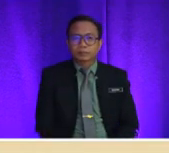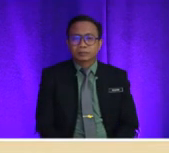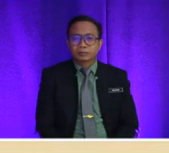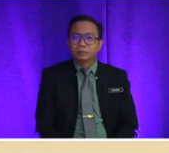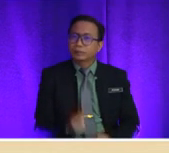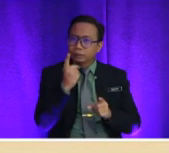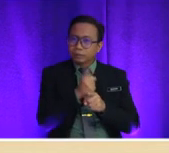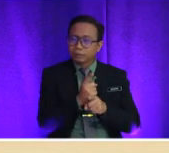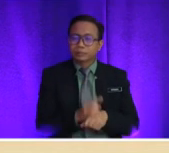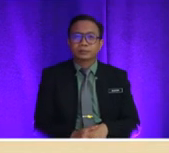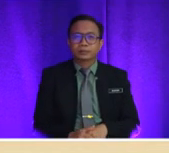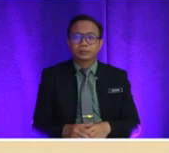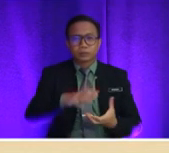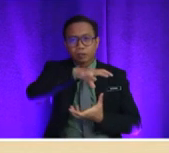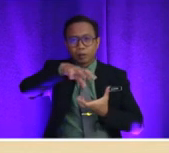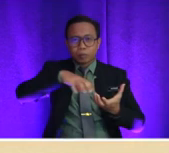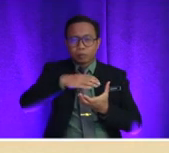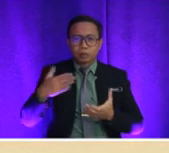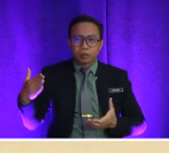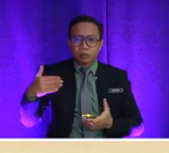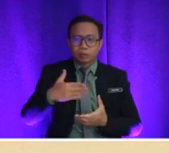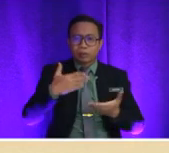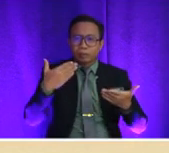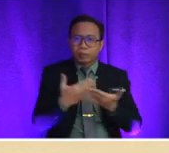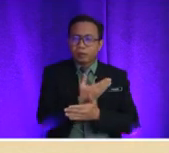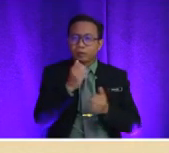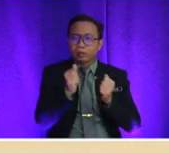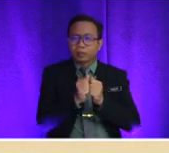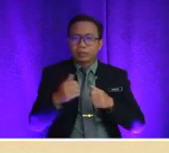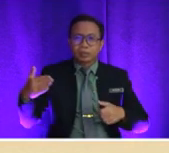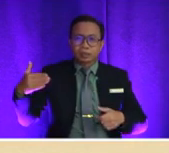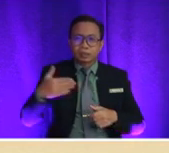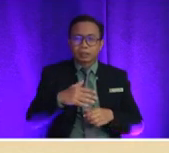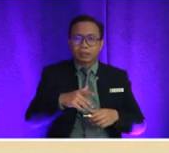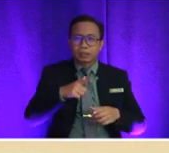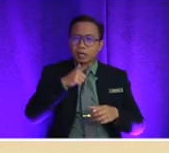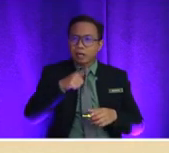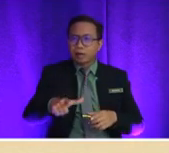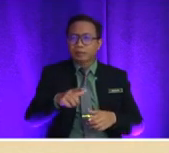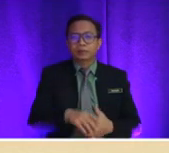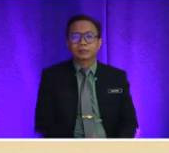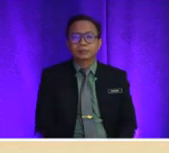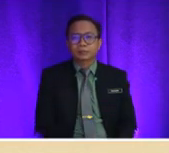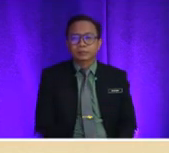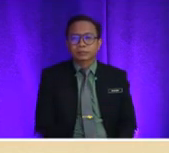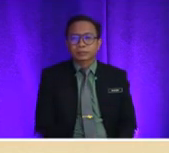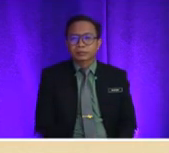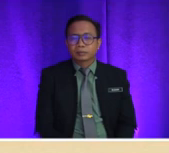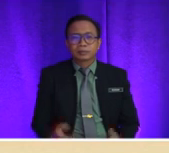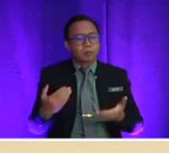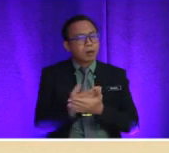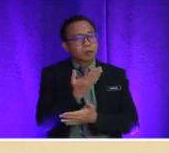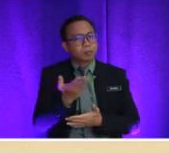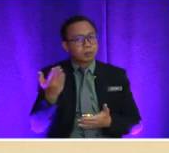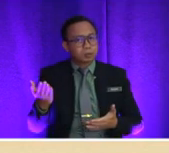betul mencampurkan terus ikan yang baru dibeli dengan ikan lemon contoh ikan Angel yang di depan baru